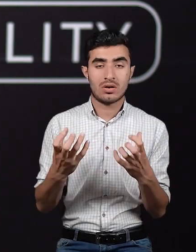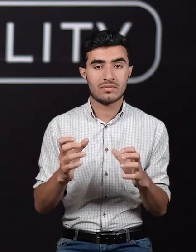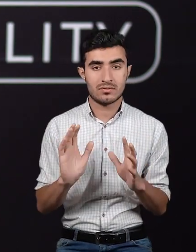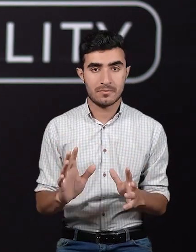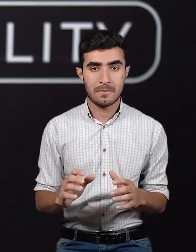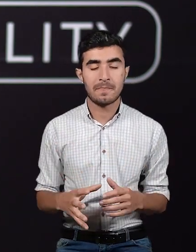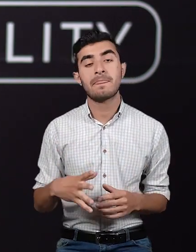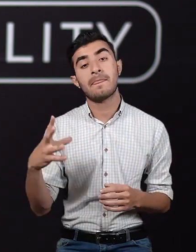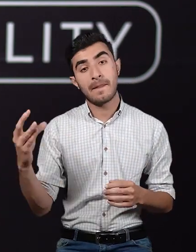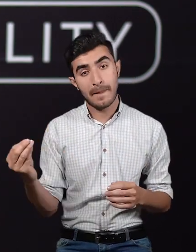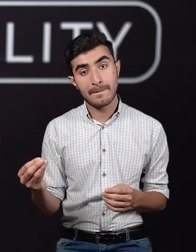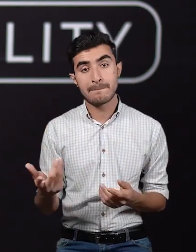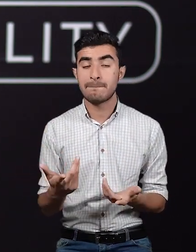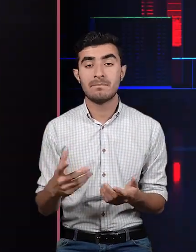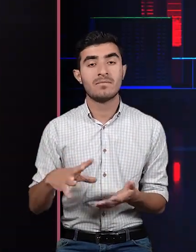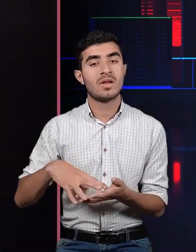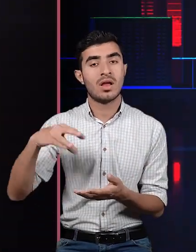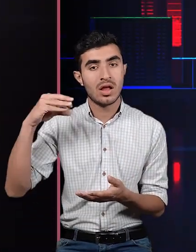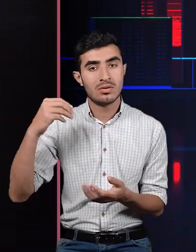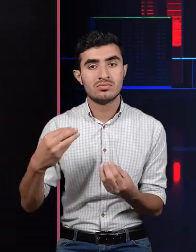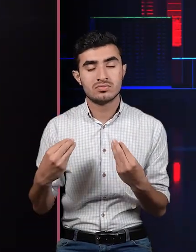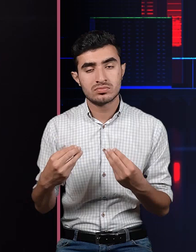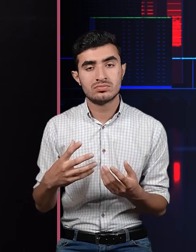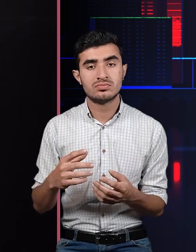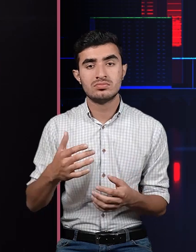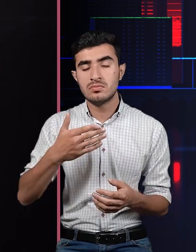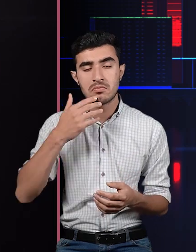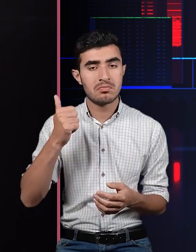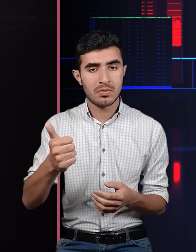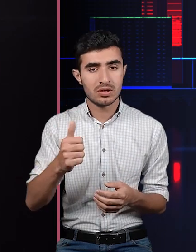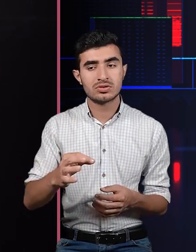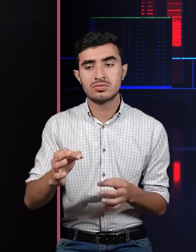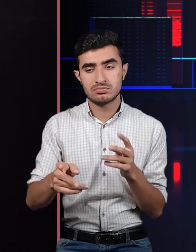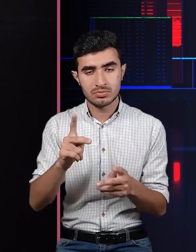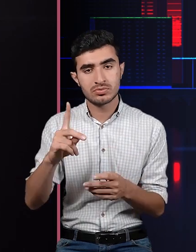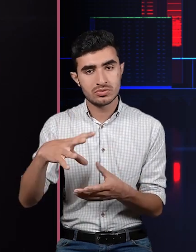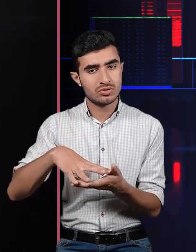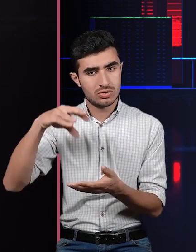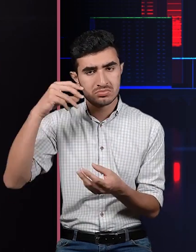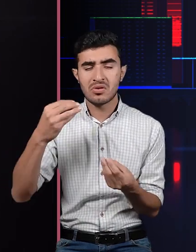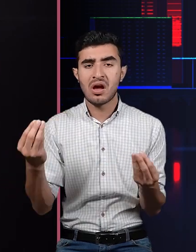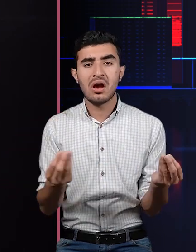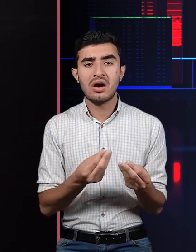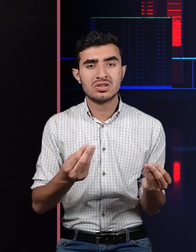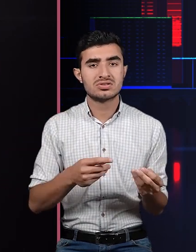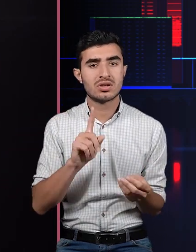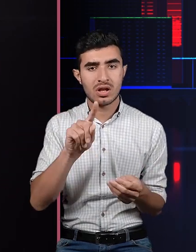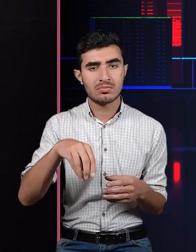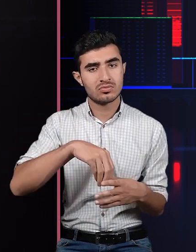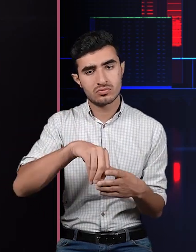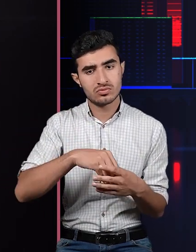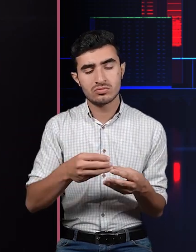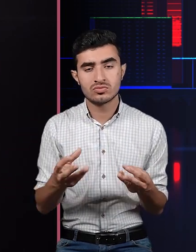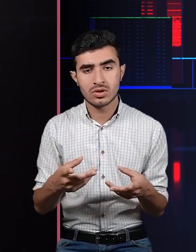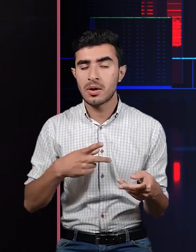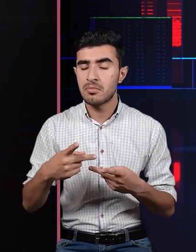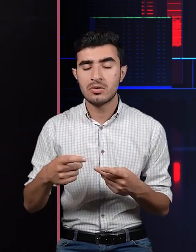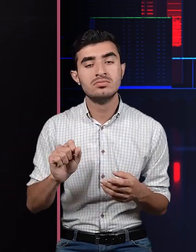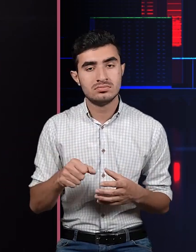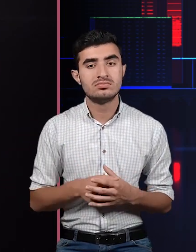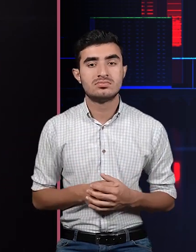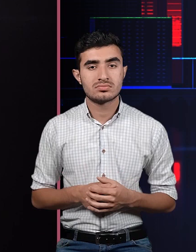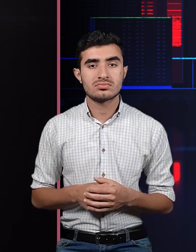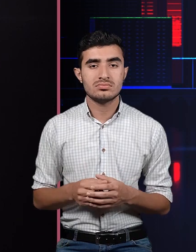کورسز فرام. اینڈ یو ود دا ہیلپ آف دوز اینڈ ود دا گائیڈنس آف گڈ انسٹرکٹرز, you can really easily start this